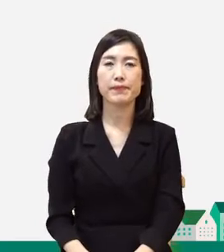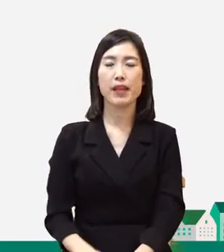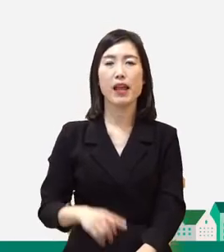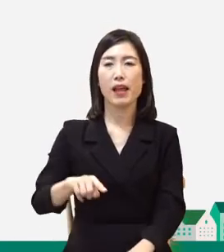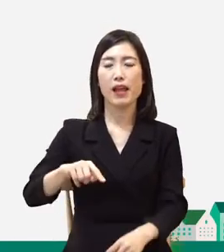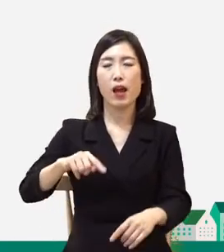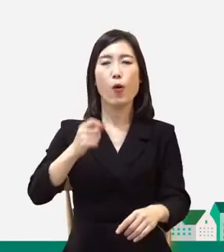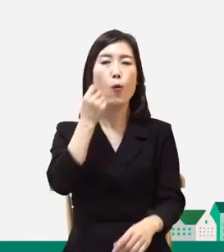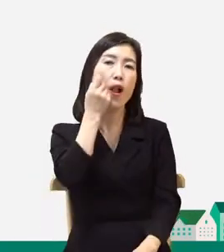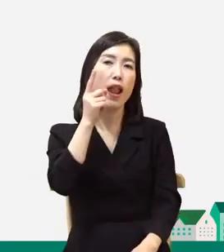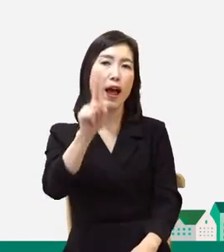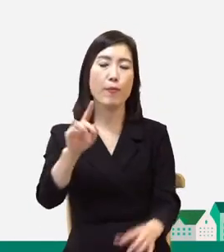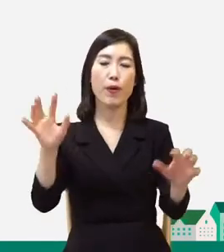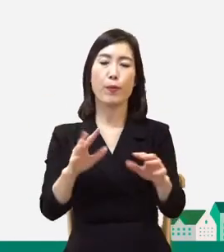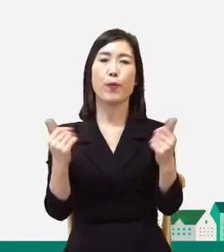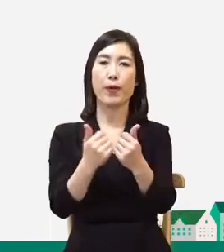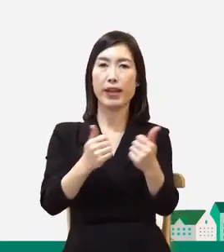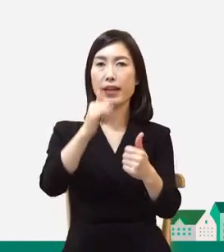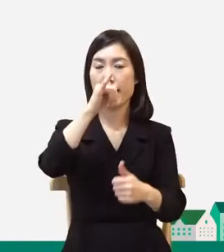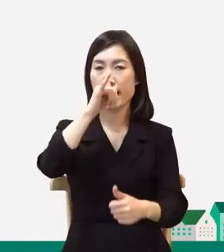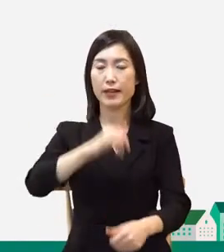자치회의를 월 1회 진행하고 있습니다.